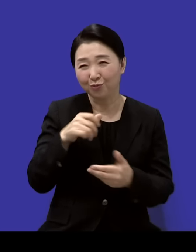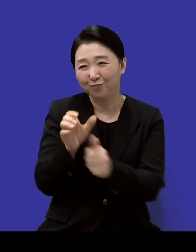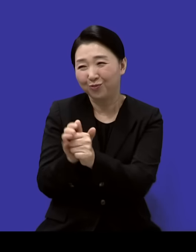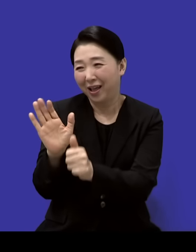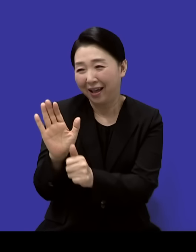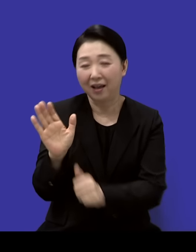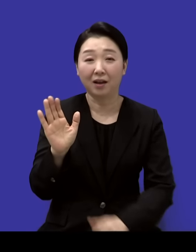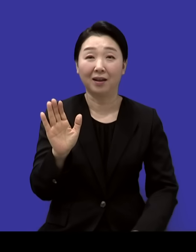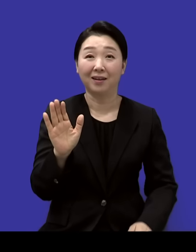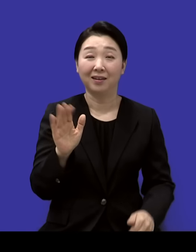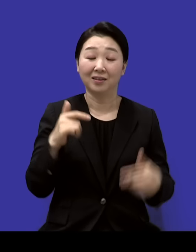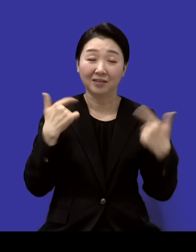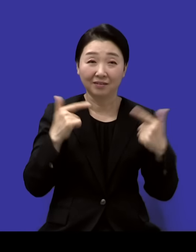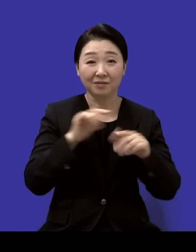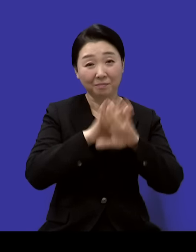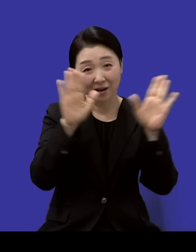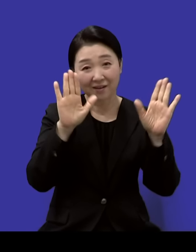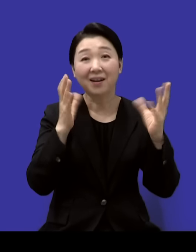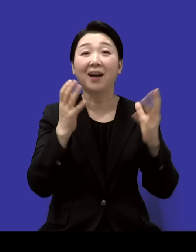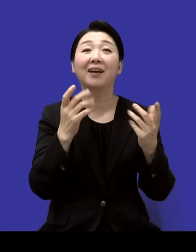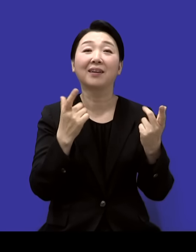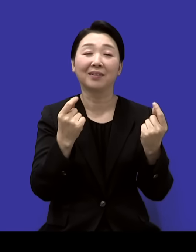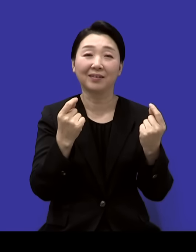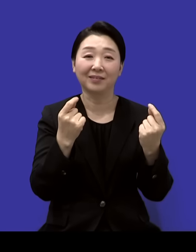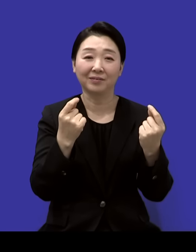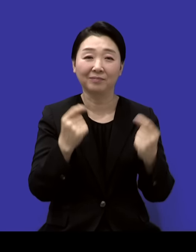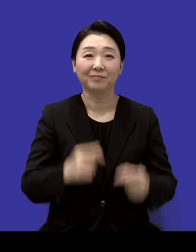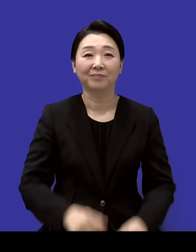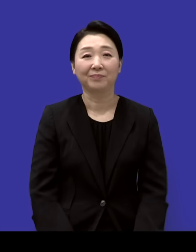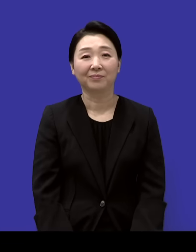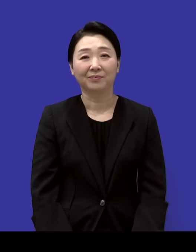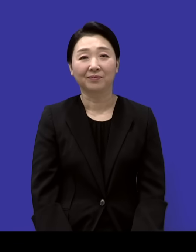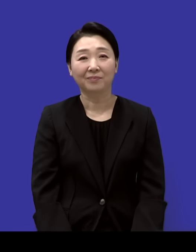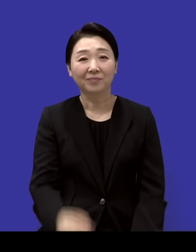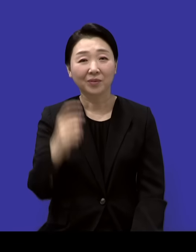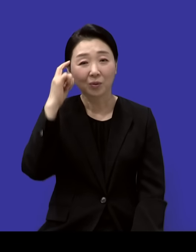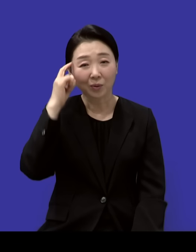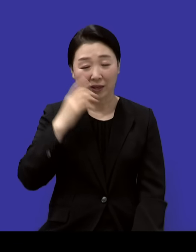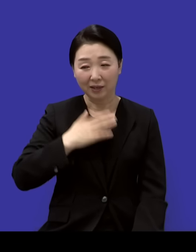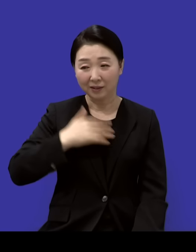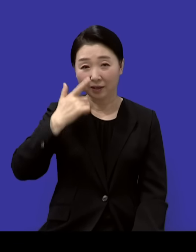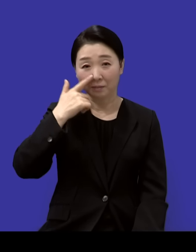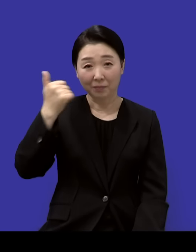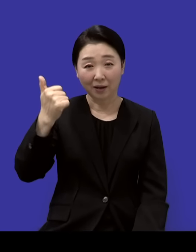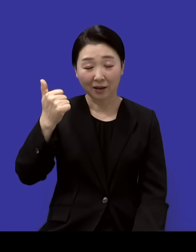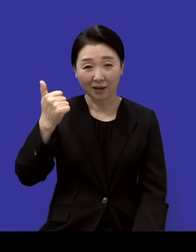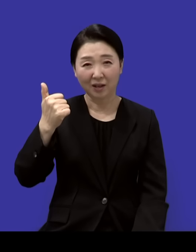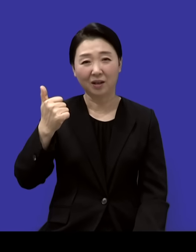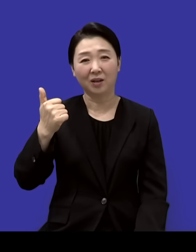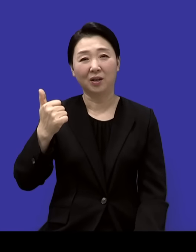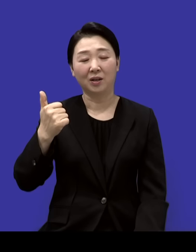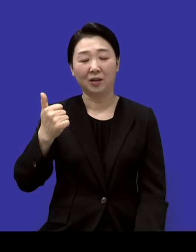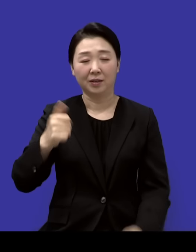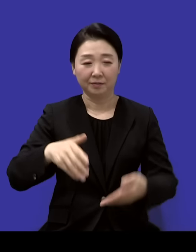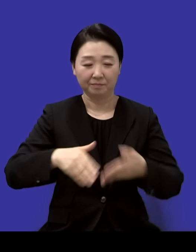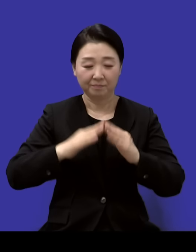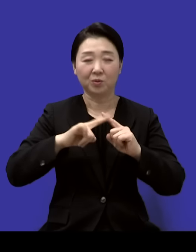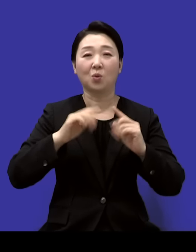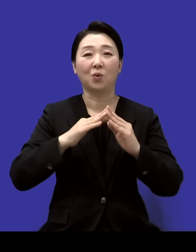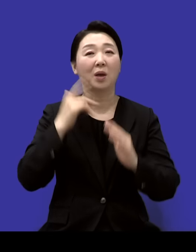그런 밝은 아이 예. 그렇게 지냈었던 것 같아요. 왜냐하면 이제 저희 아빠가 네. 개척교회 목사님이시고